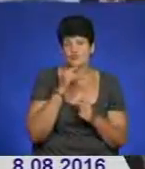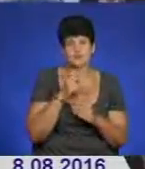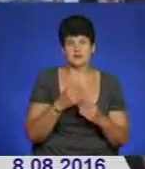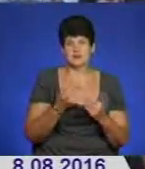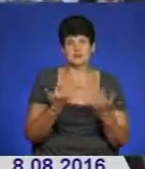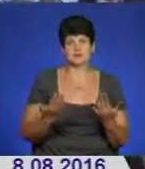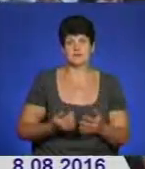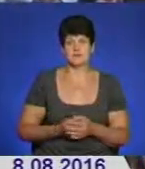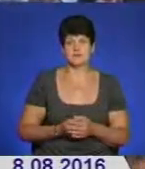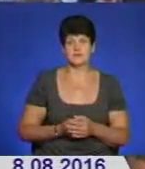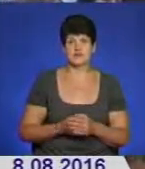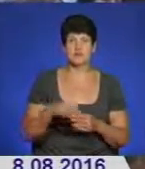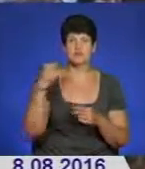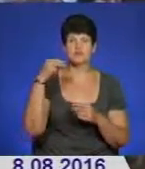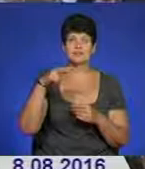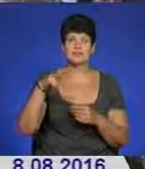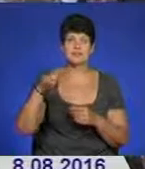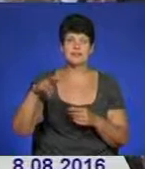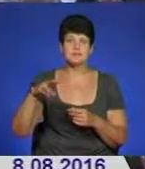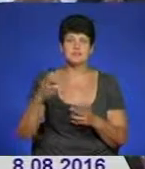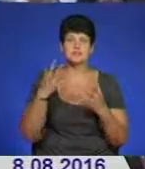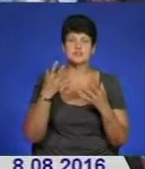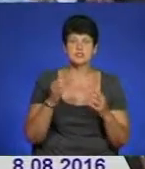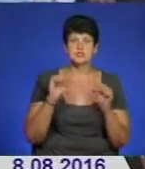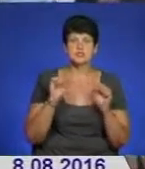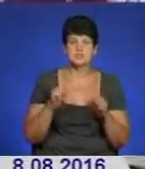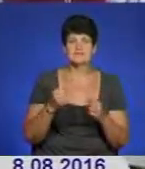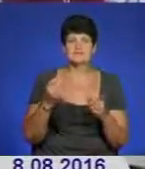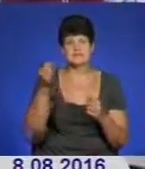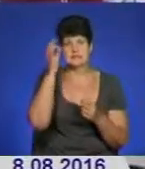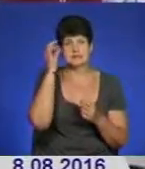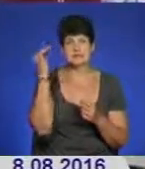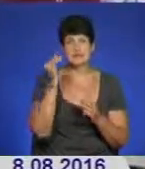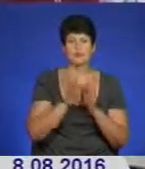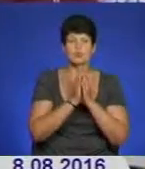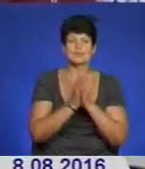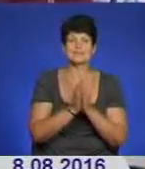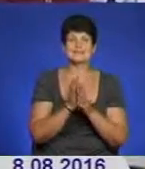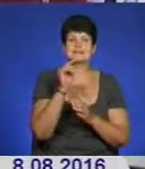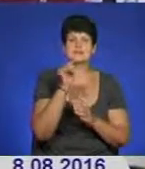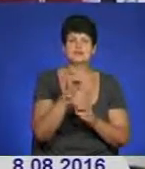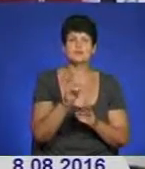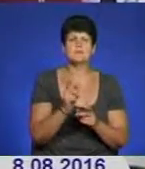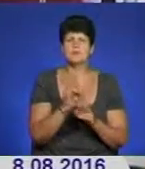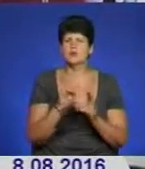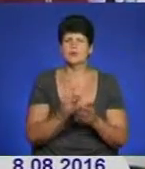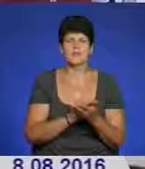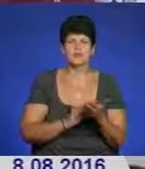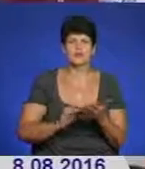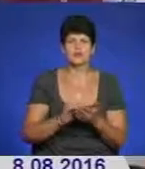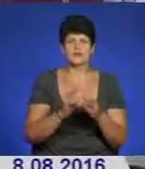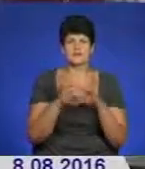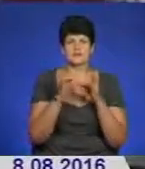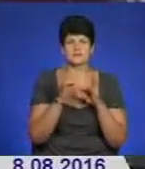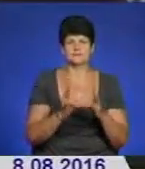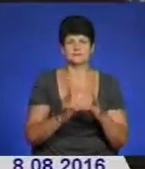значення. «Дзвони Лемківщини» – ще одна нагода згадати історію, помолитися за те, що більше ніколи ніхто не повторював трагічних